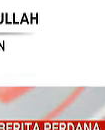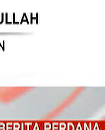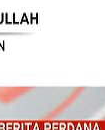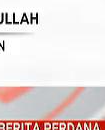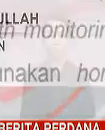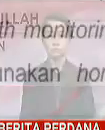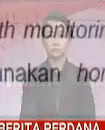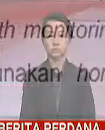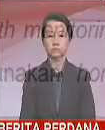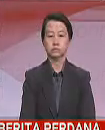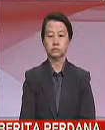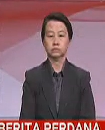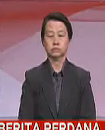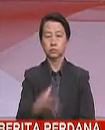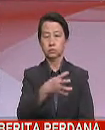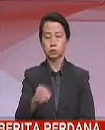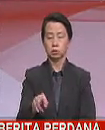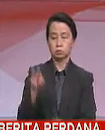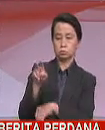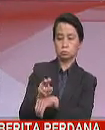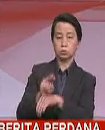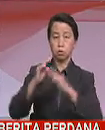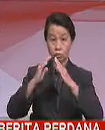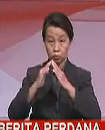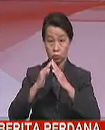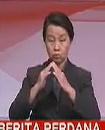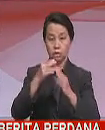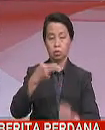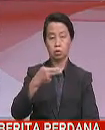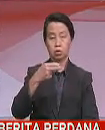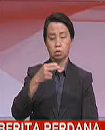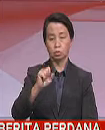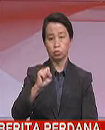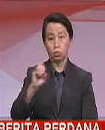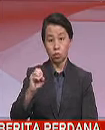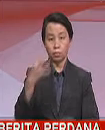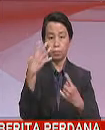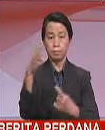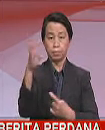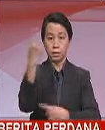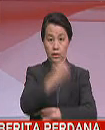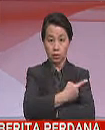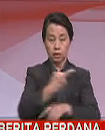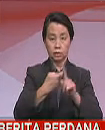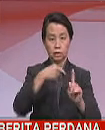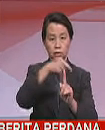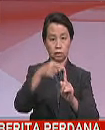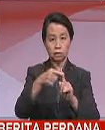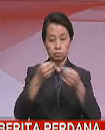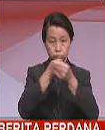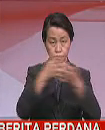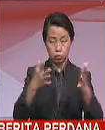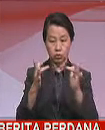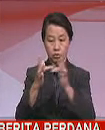diberi Surat Perintah pengawasan dan pemerhatian di rumah hso selama 14 Hari dari Tarikh akhir pendedahan